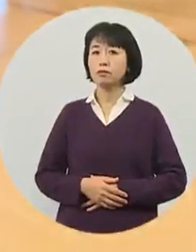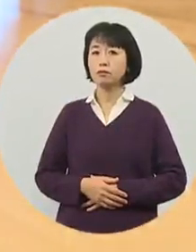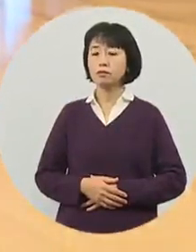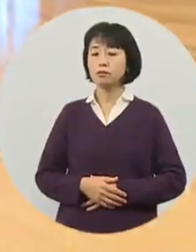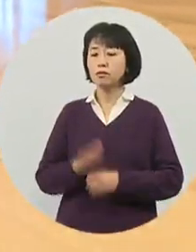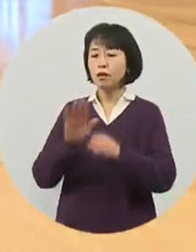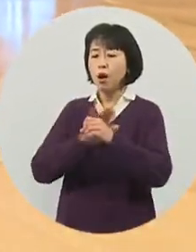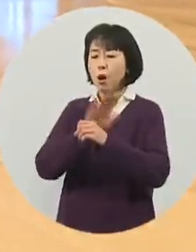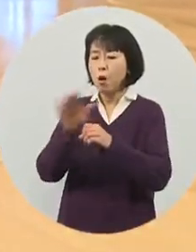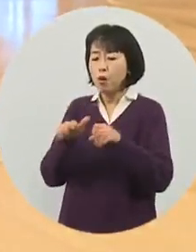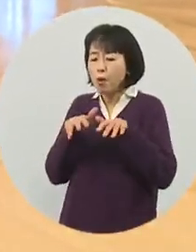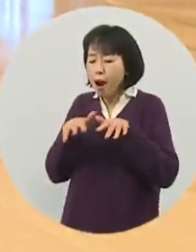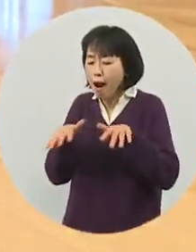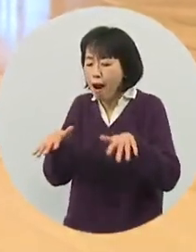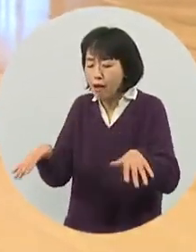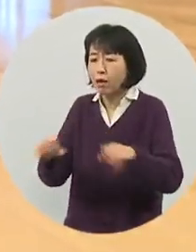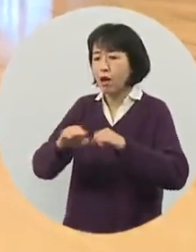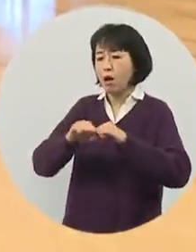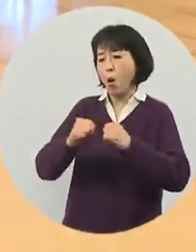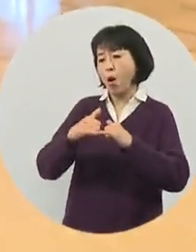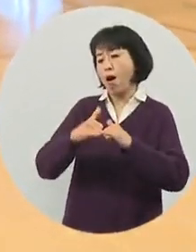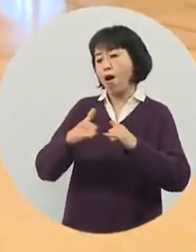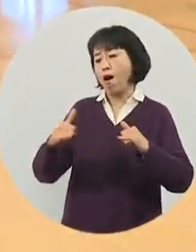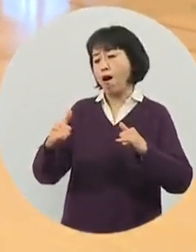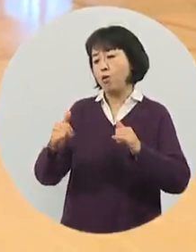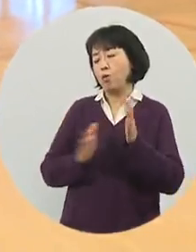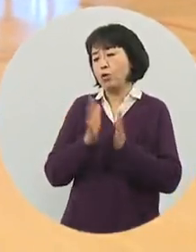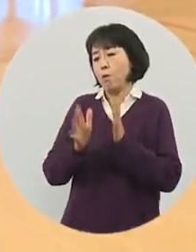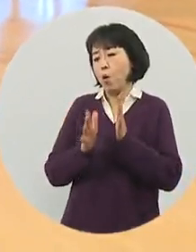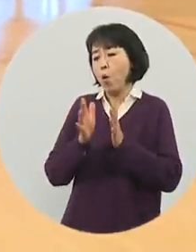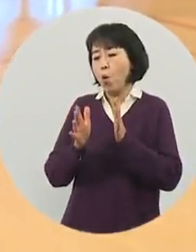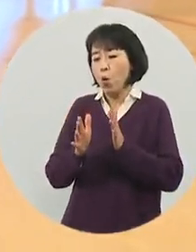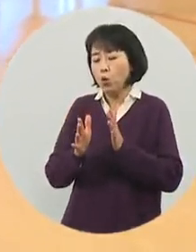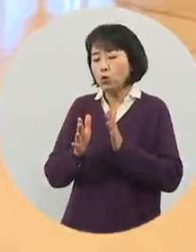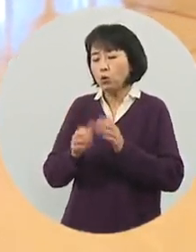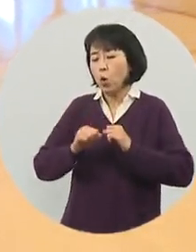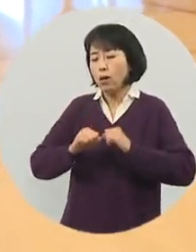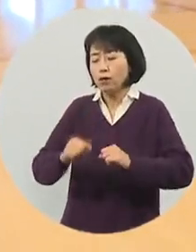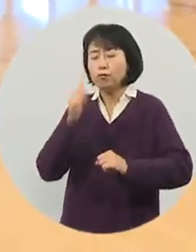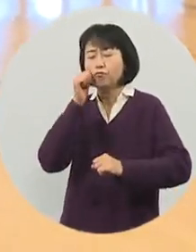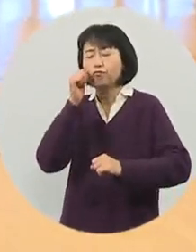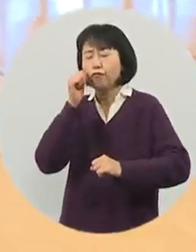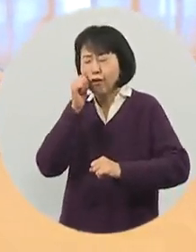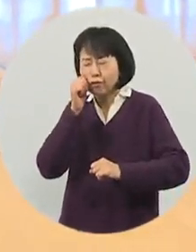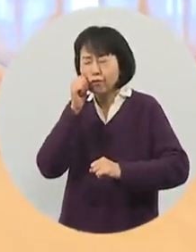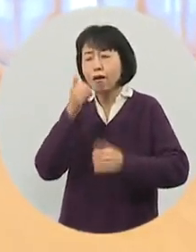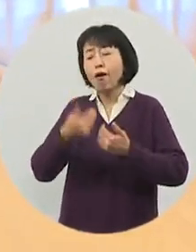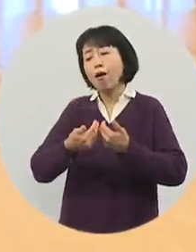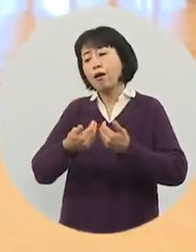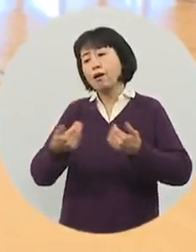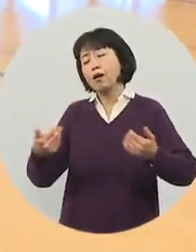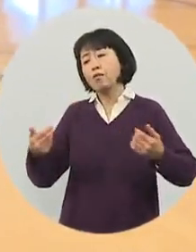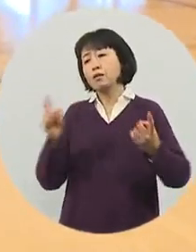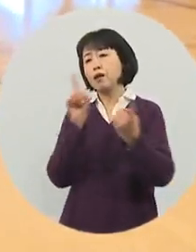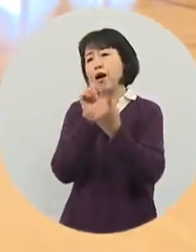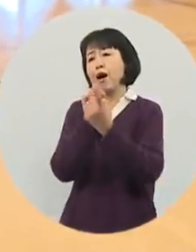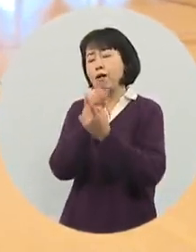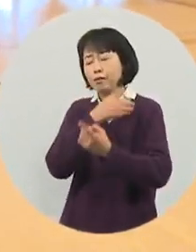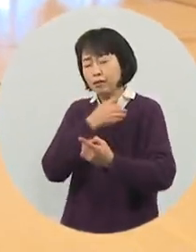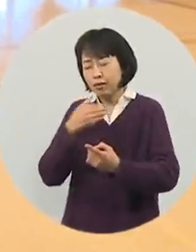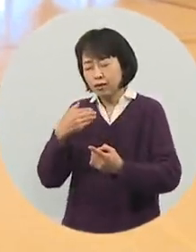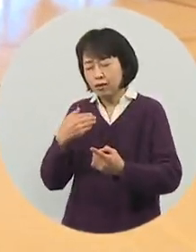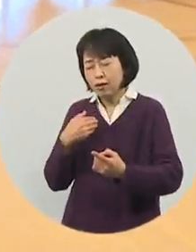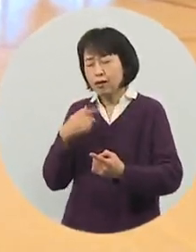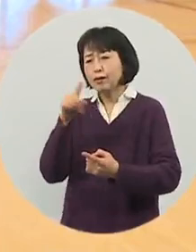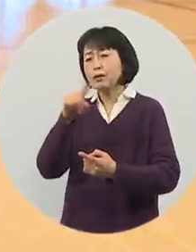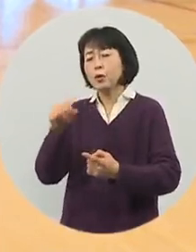ロナになってこの障害者のスポーツっていうのがなかなかできない状況になってた中で久しぶりに会えたメンバーもいてすごい楽しめたかなと思います。